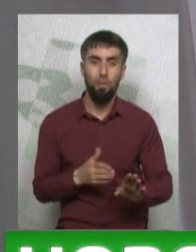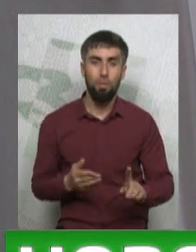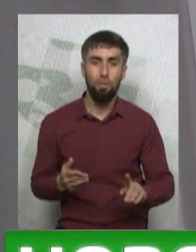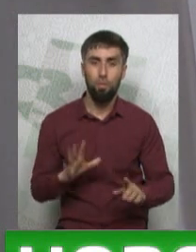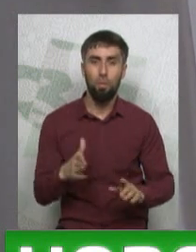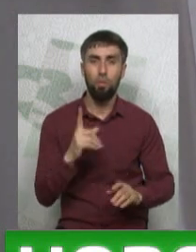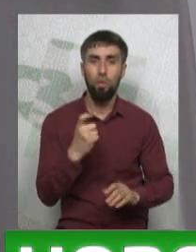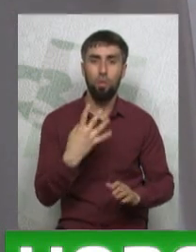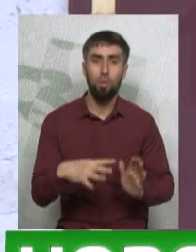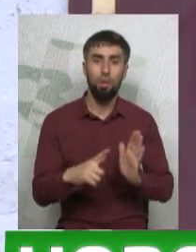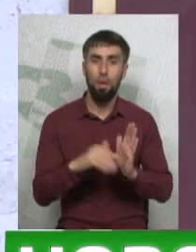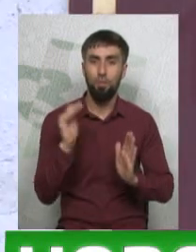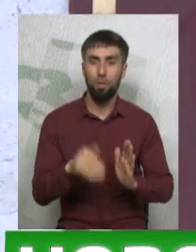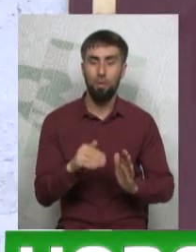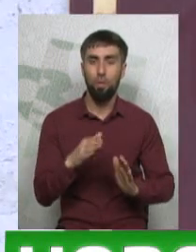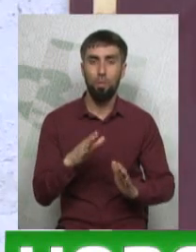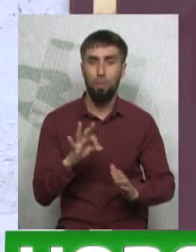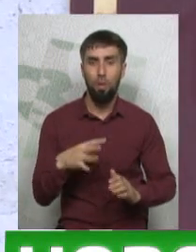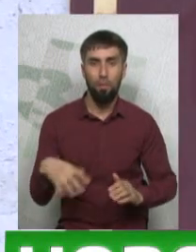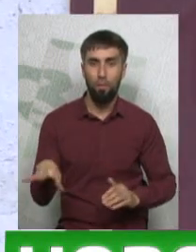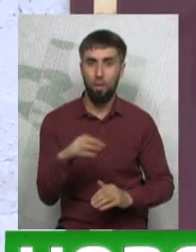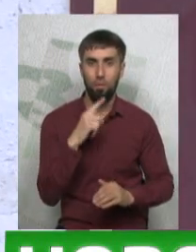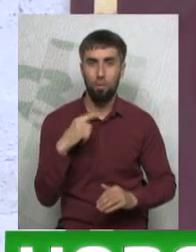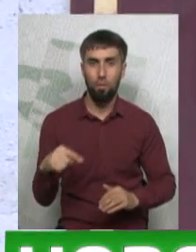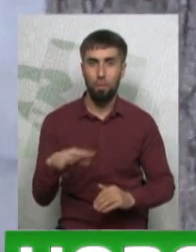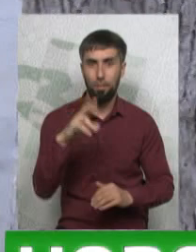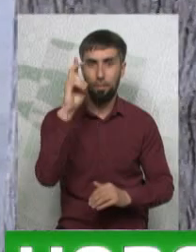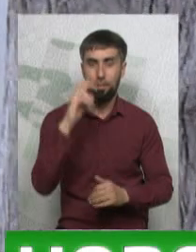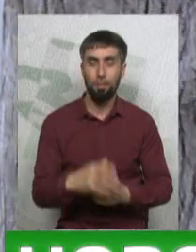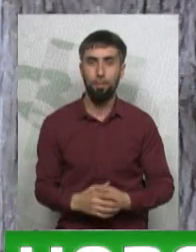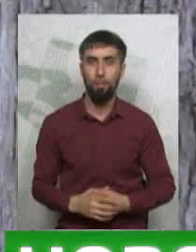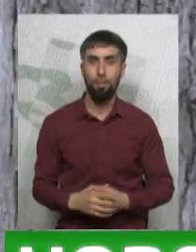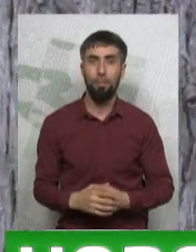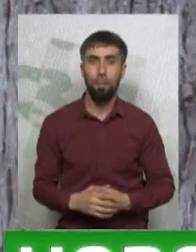147 тысяч человек по всей стране. Дана Плиева, Сулейман Костоев, Новости 24.